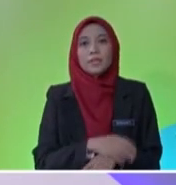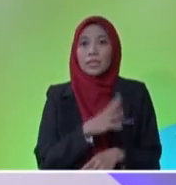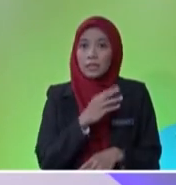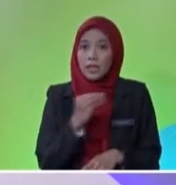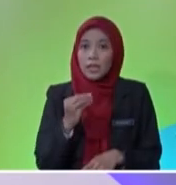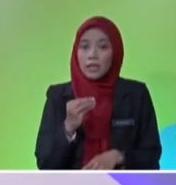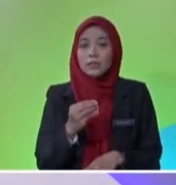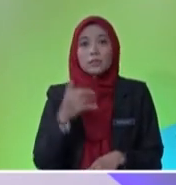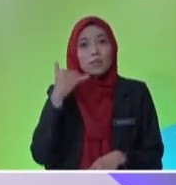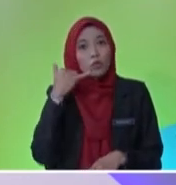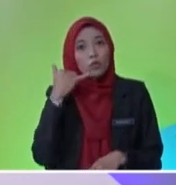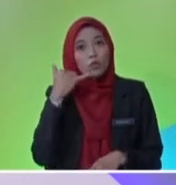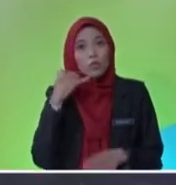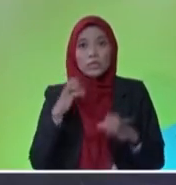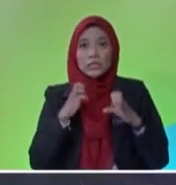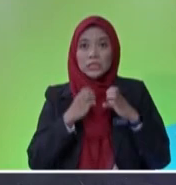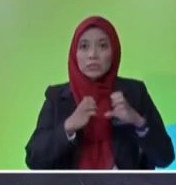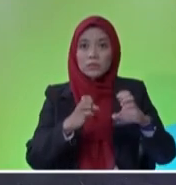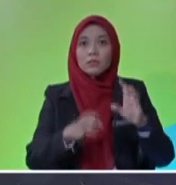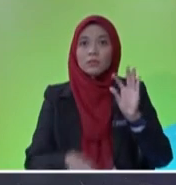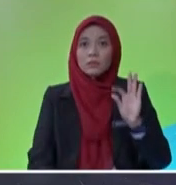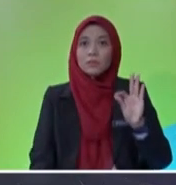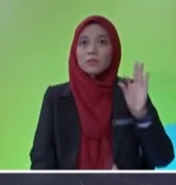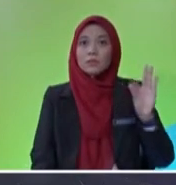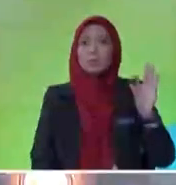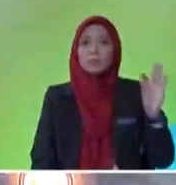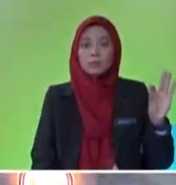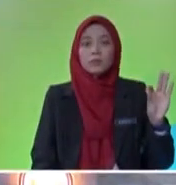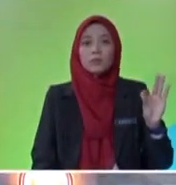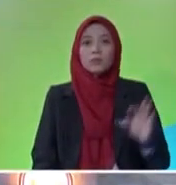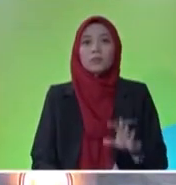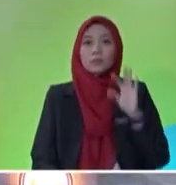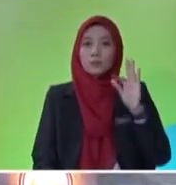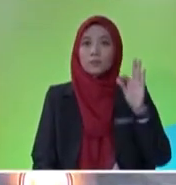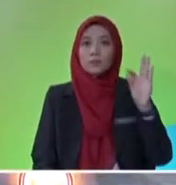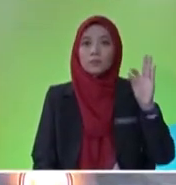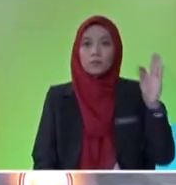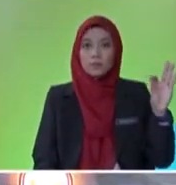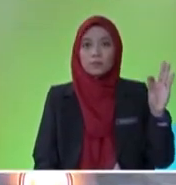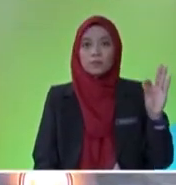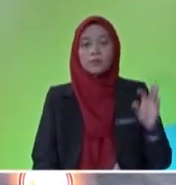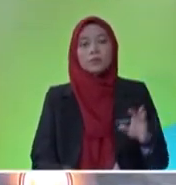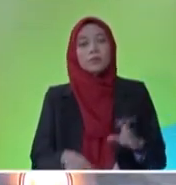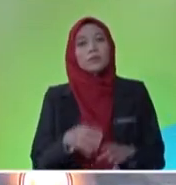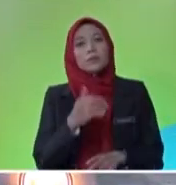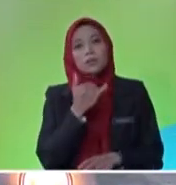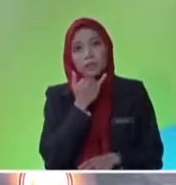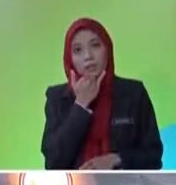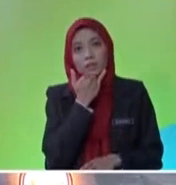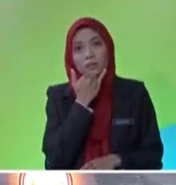999 aja di masalah bola Iya macet nih ac999 tersambung pada